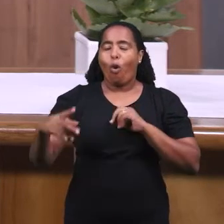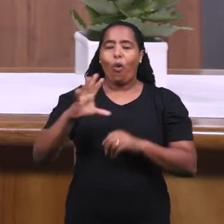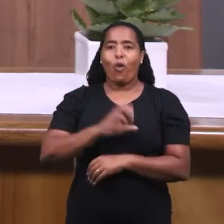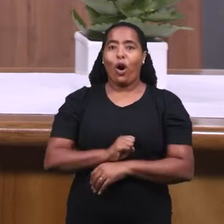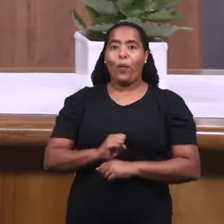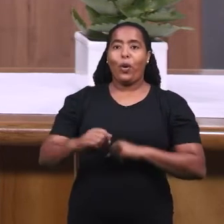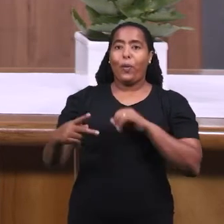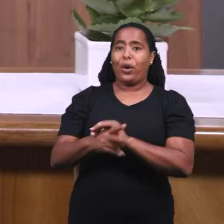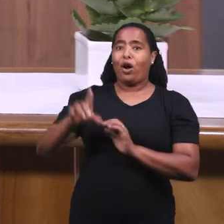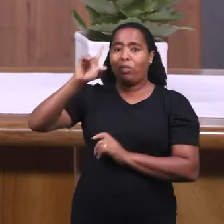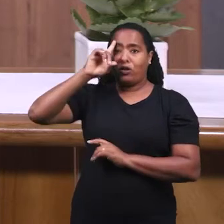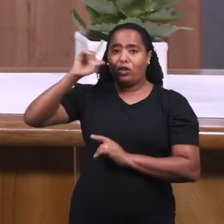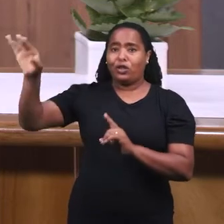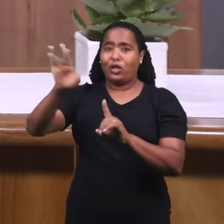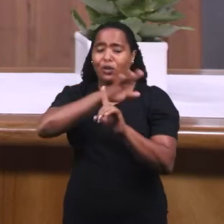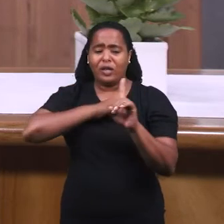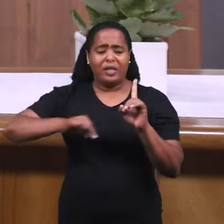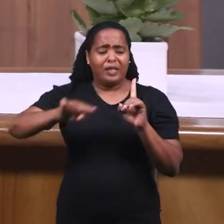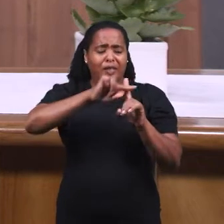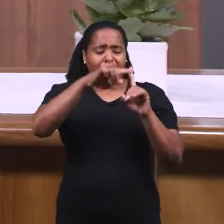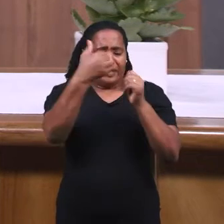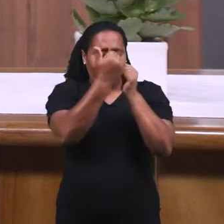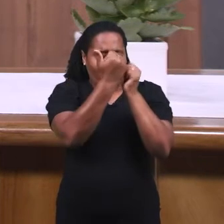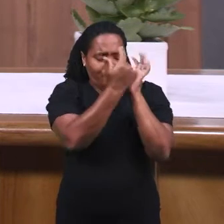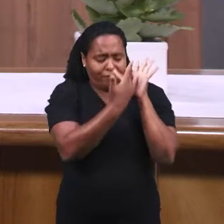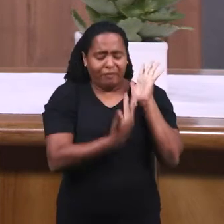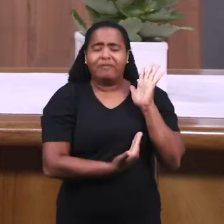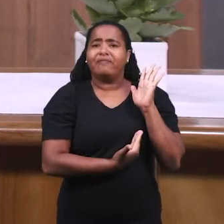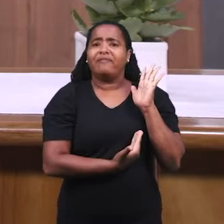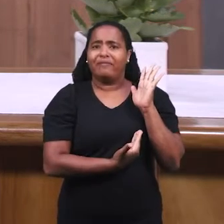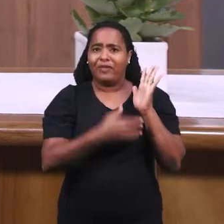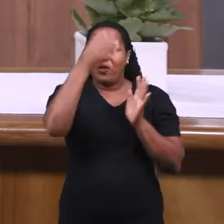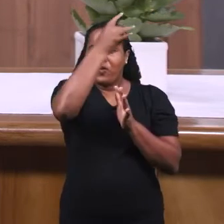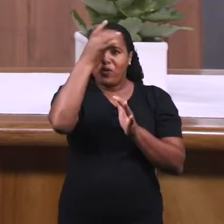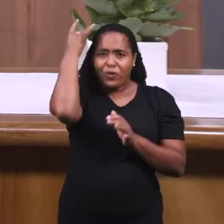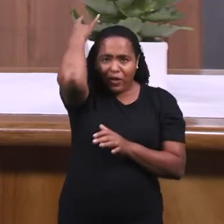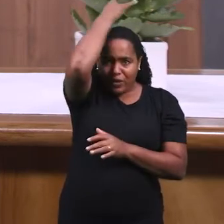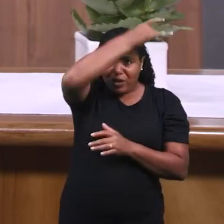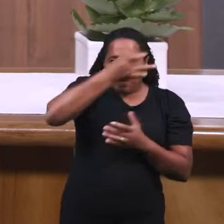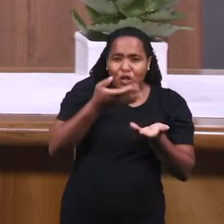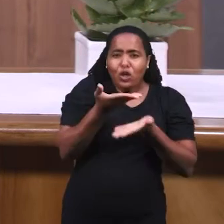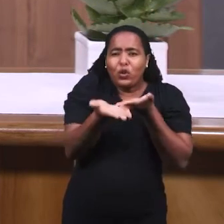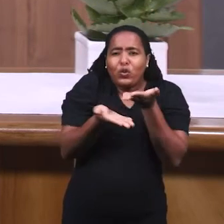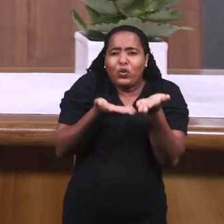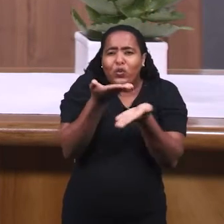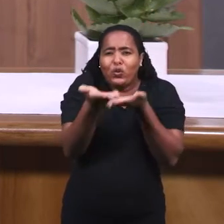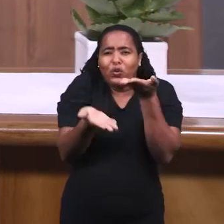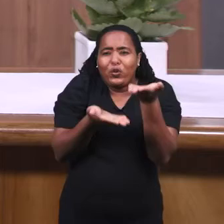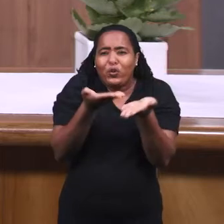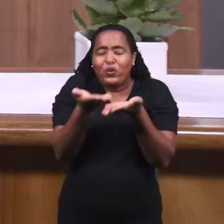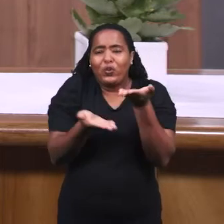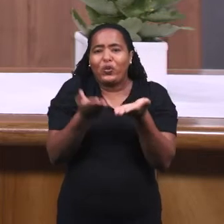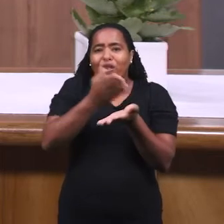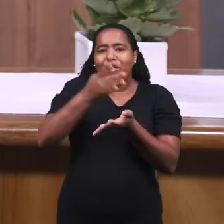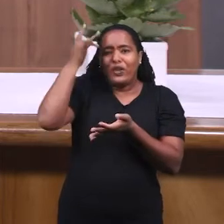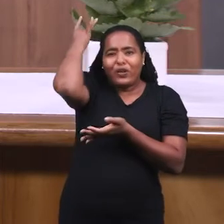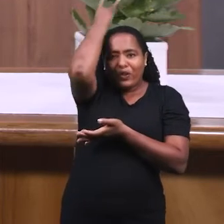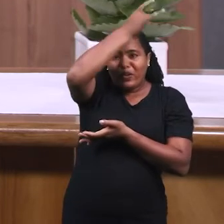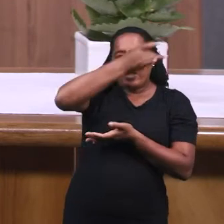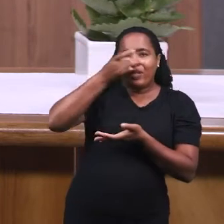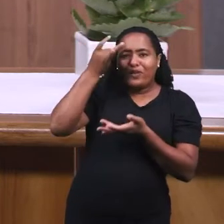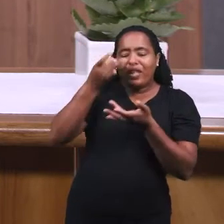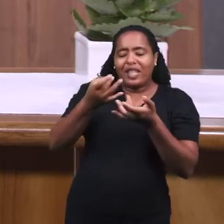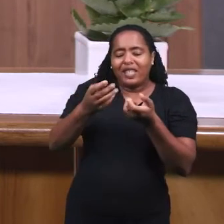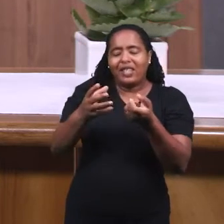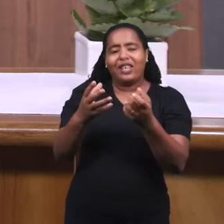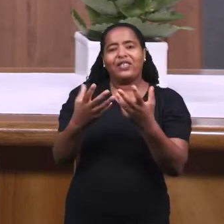она не сконфуживает нас. Она, потому что любовь Божия была излита в сердца наши Духом Святым.